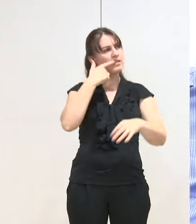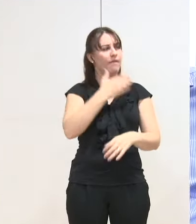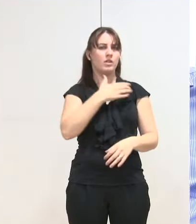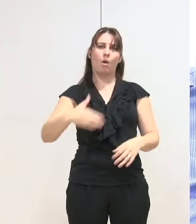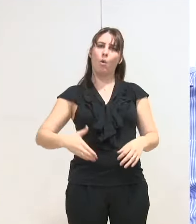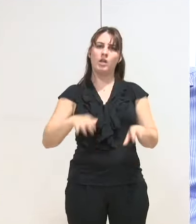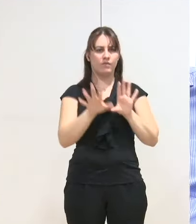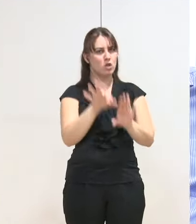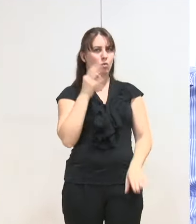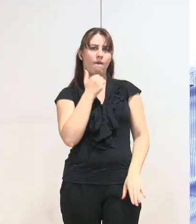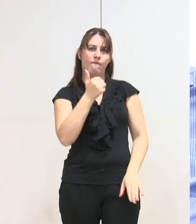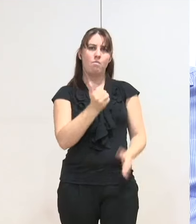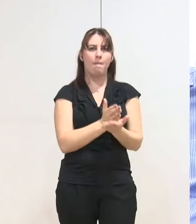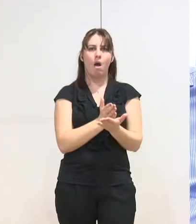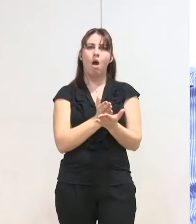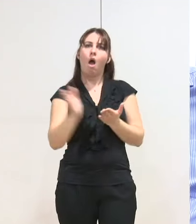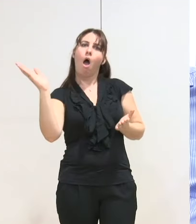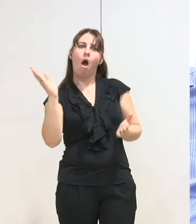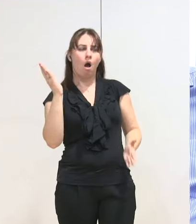ont provoqué ce